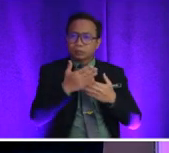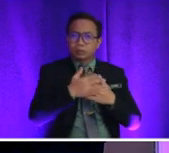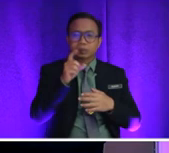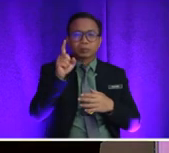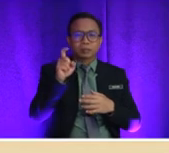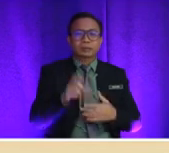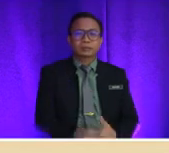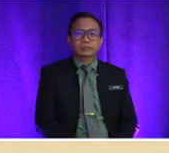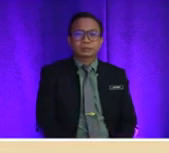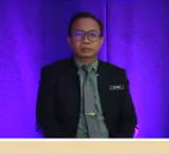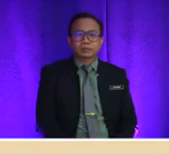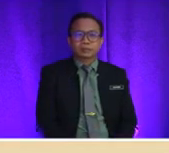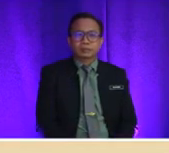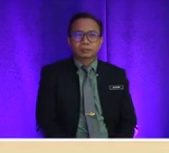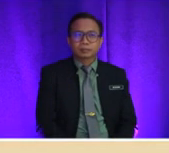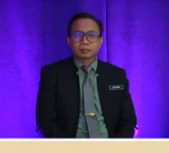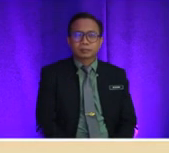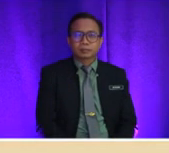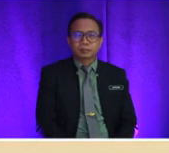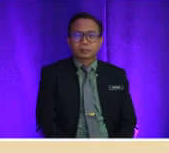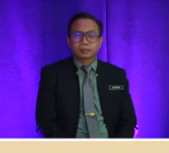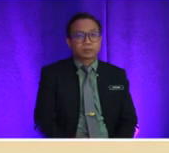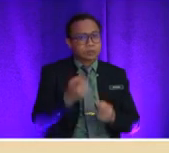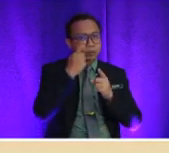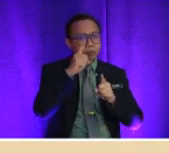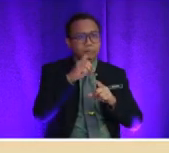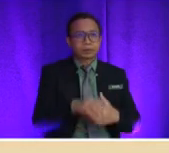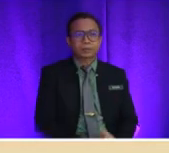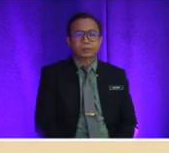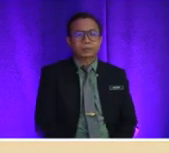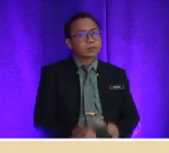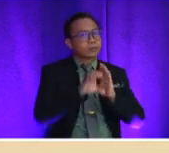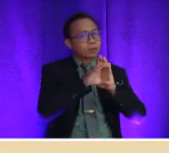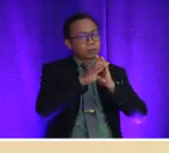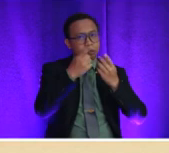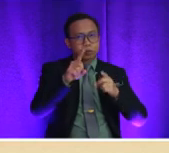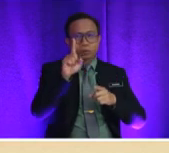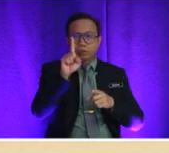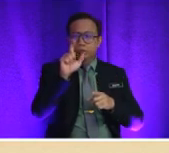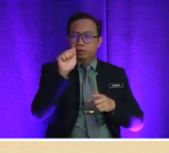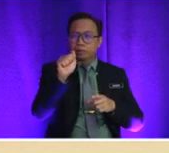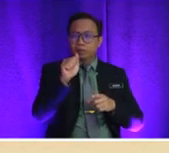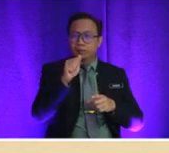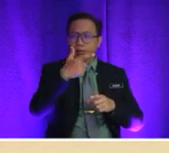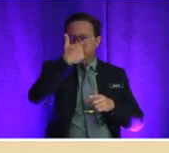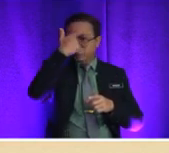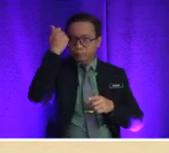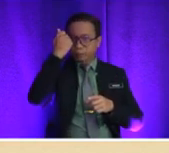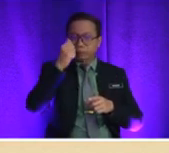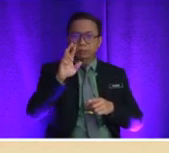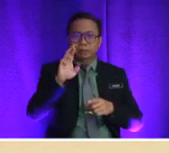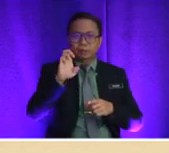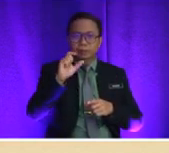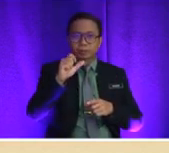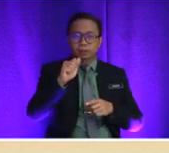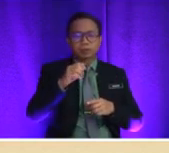ya Oke Baik contoh jawaban soal dan 1i penyebab lega mudah mati